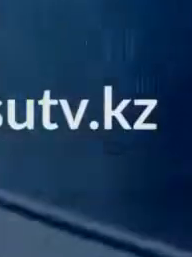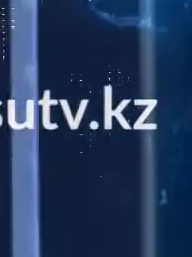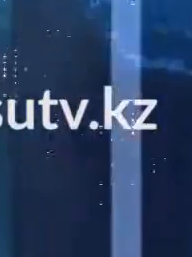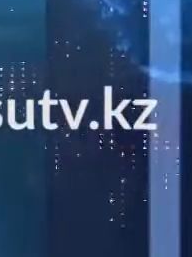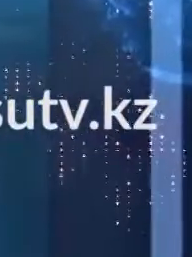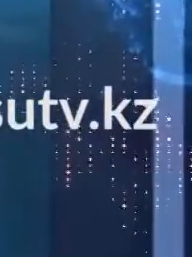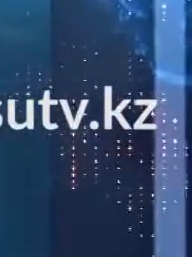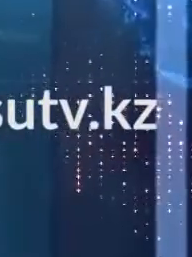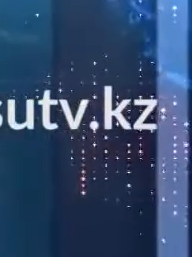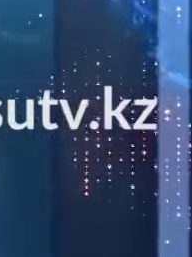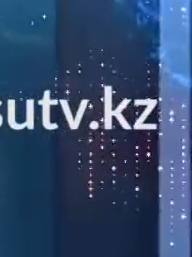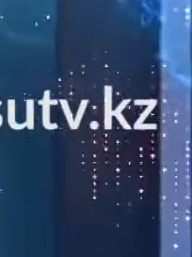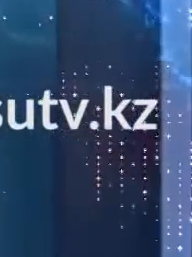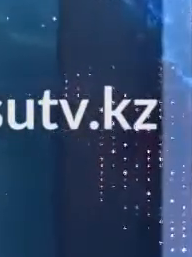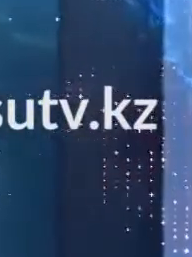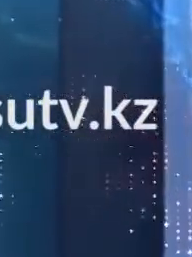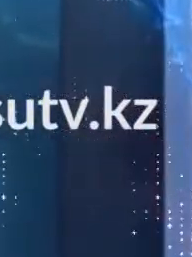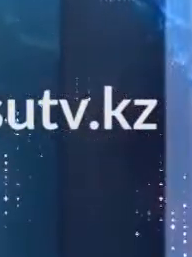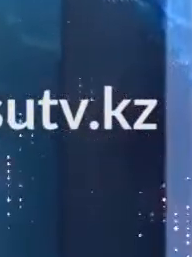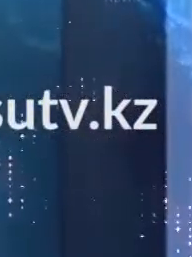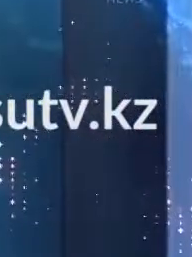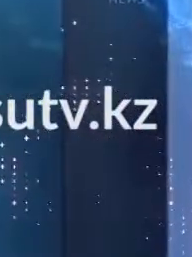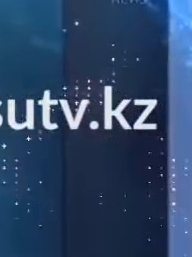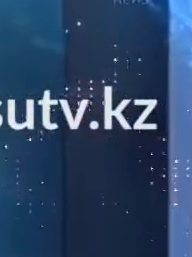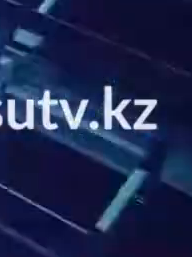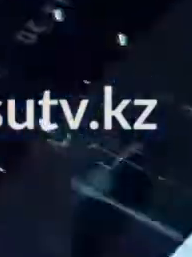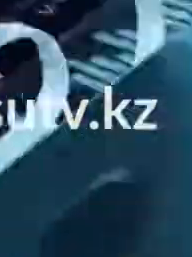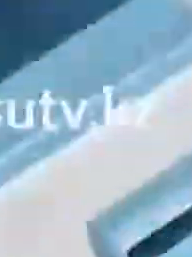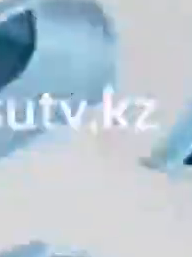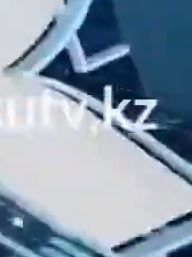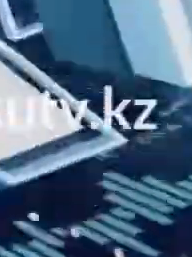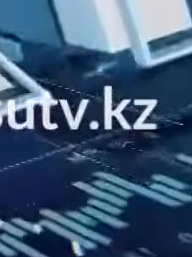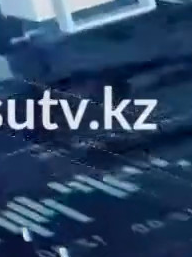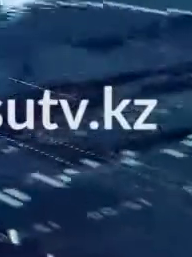Қамшат Мұхамеджан, Жайық Құрманбаев, Жетісу арнасы, Талдықорған.